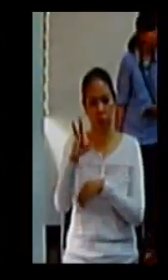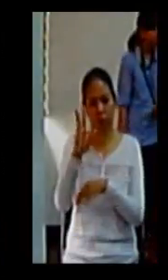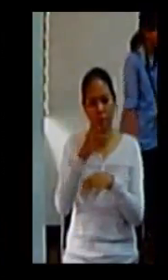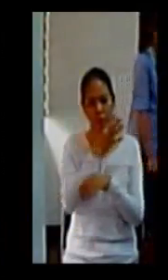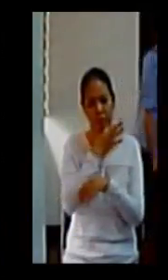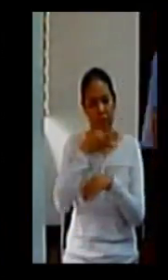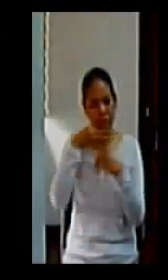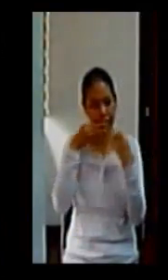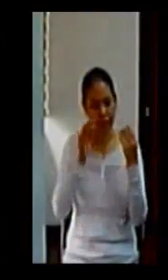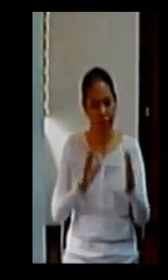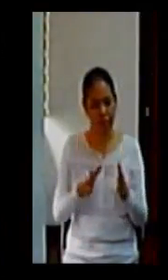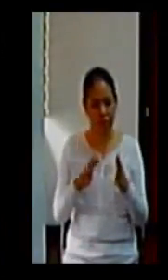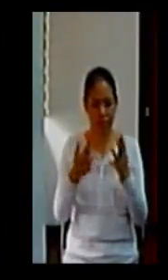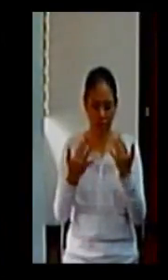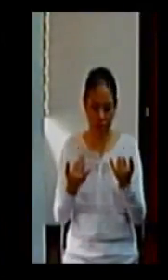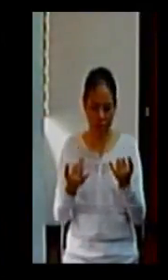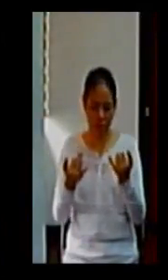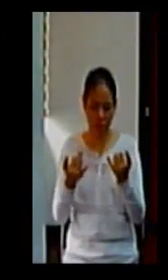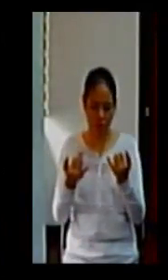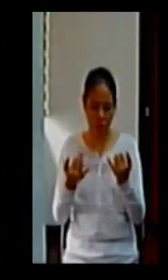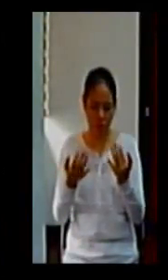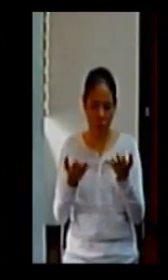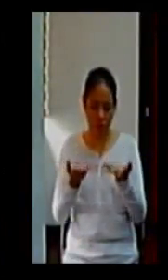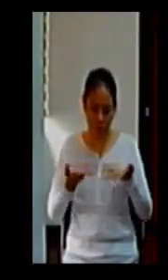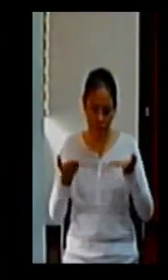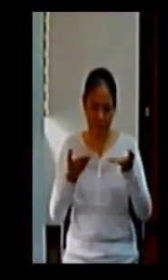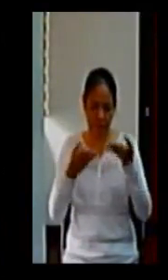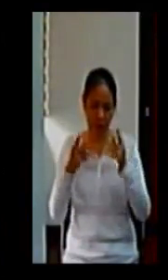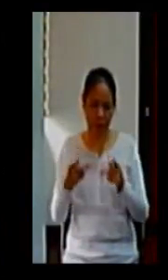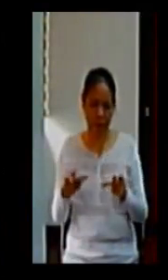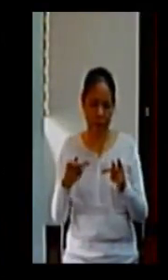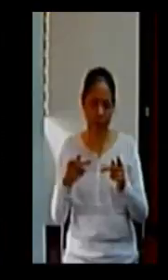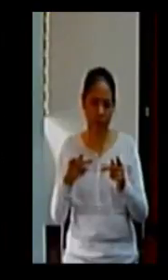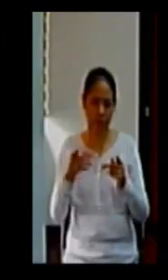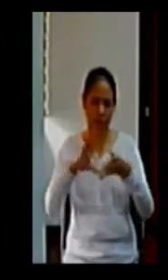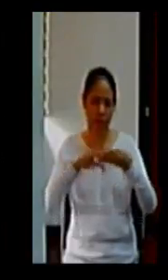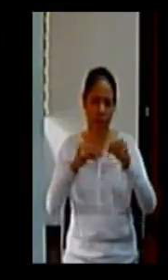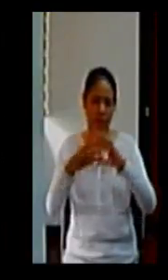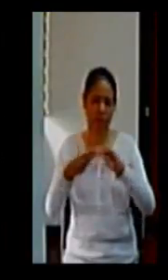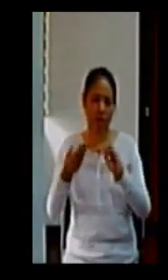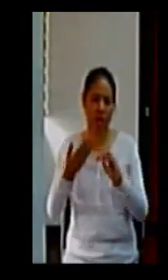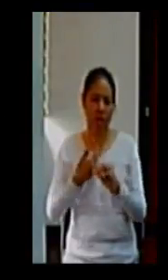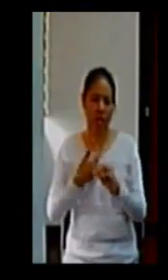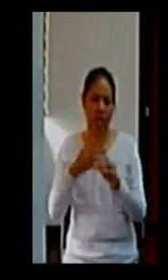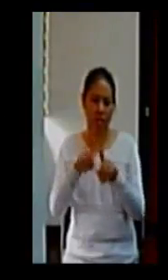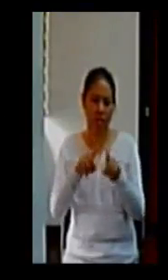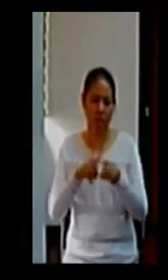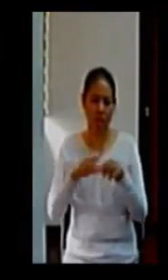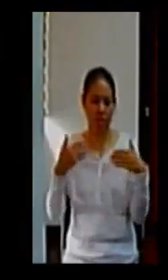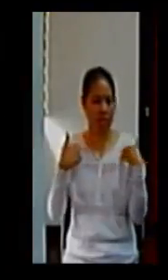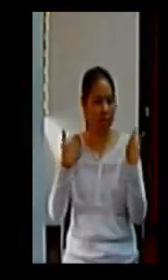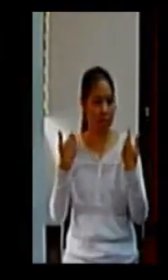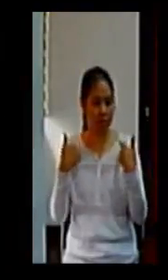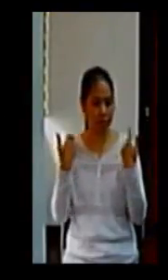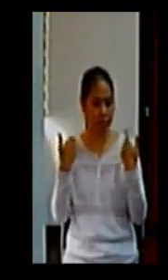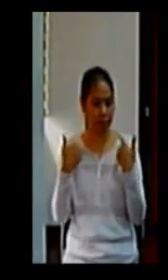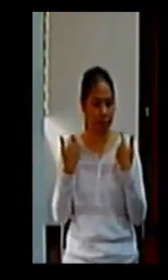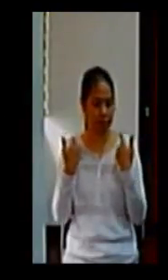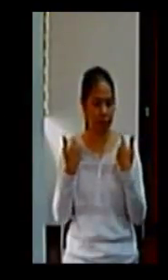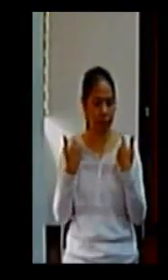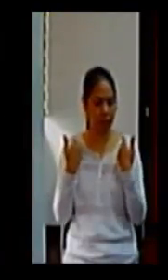Nandito po ako upang isalaysay ang bilang isang kabataan ang